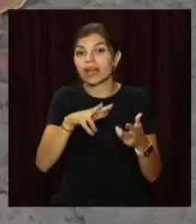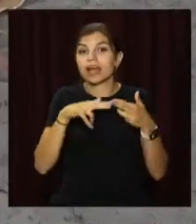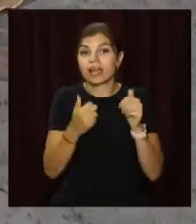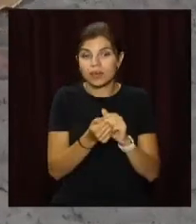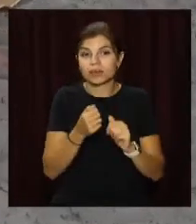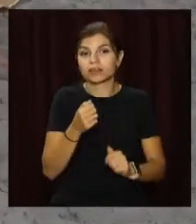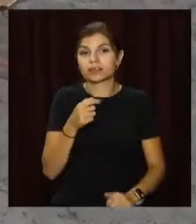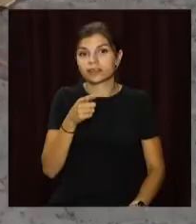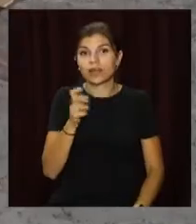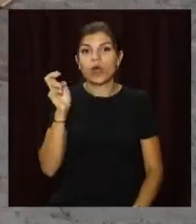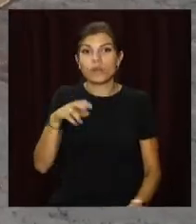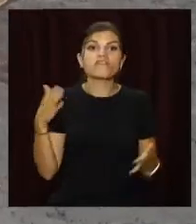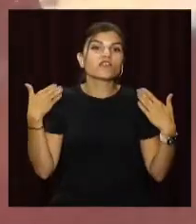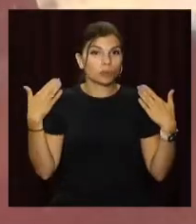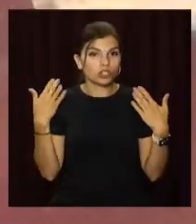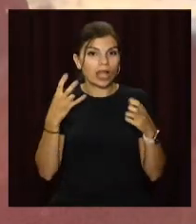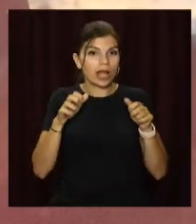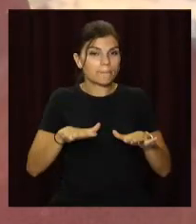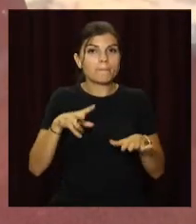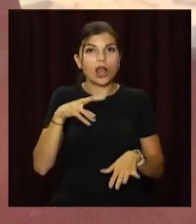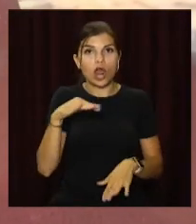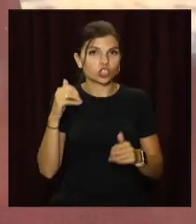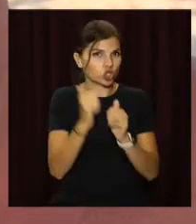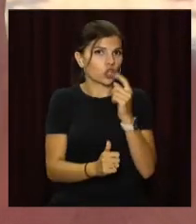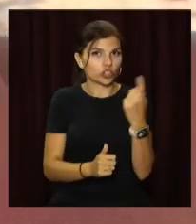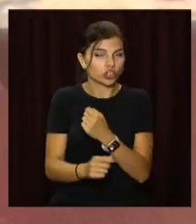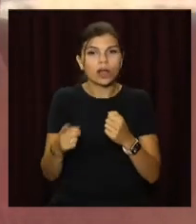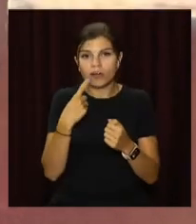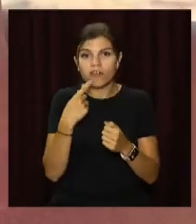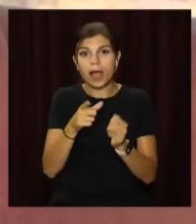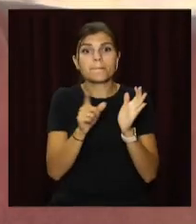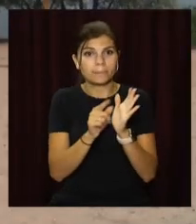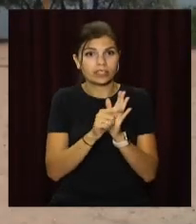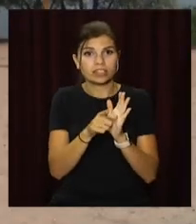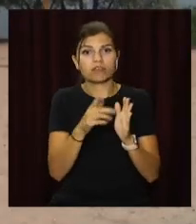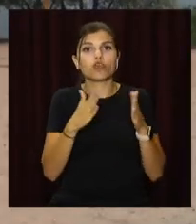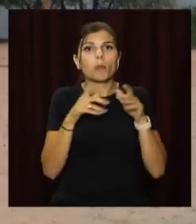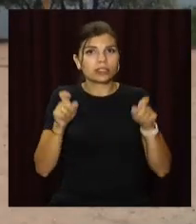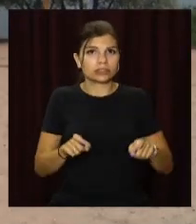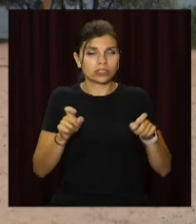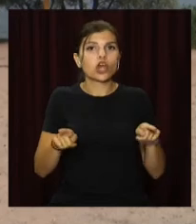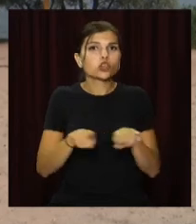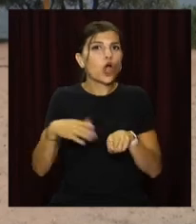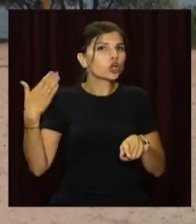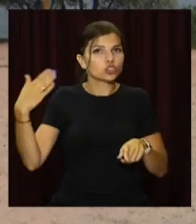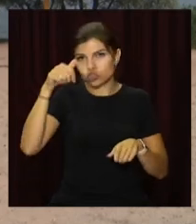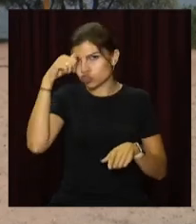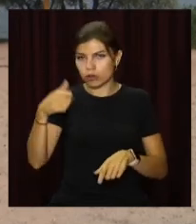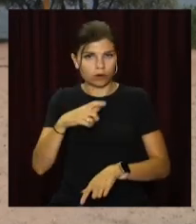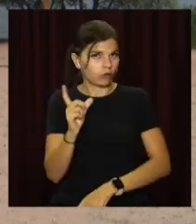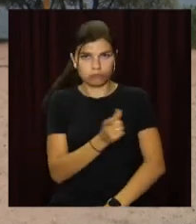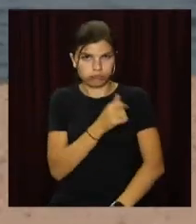Кам'янчанин Євген приходить відпочивати на міський пляж щотижня. Каже, він пенсіонер, сидіти вдома у таку спеку не сила,